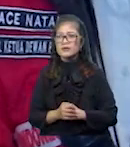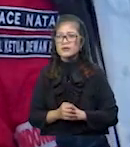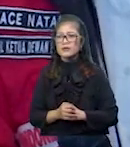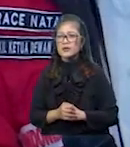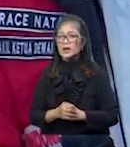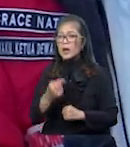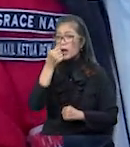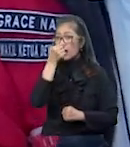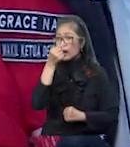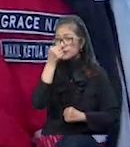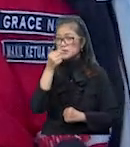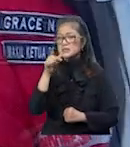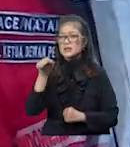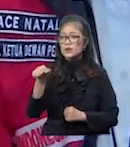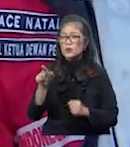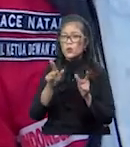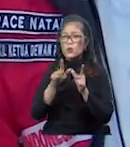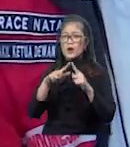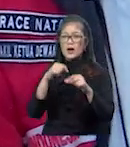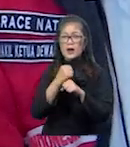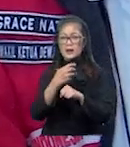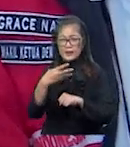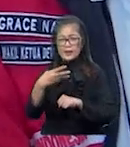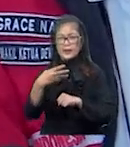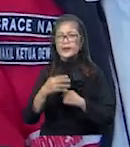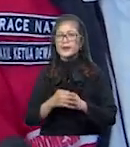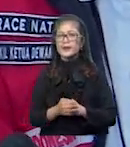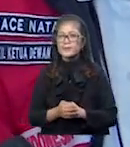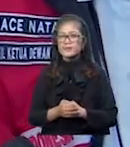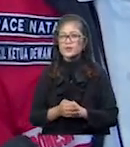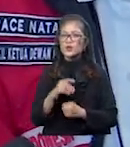Kemisnya Kemis Wage kalau nggak baru. Ya ditunggu aja besok.